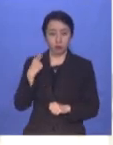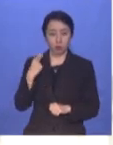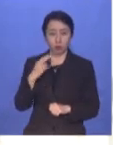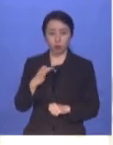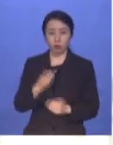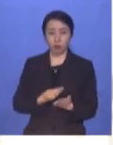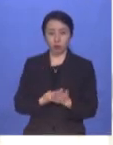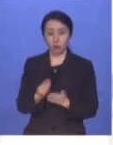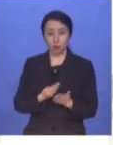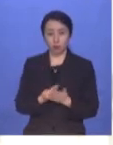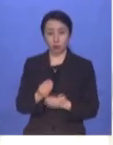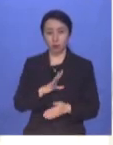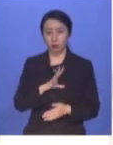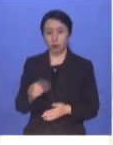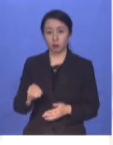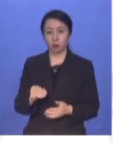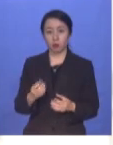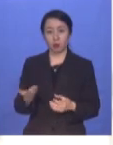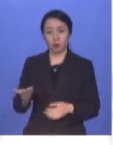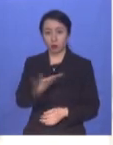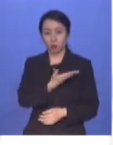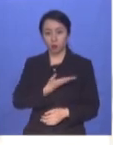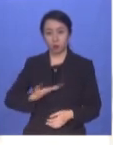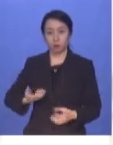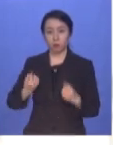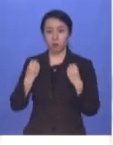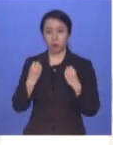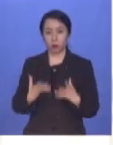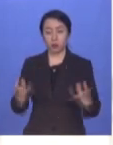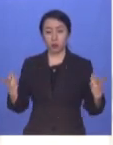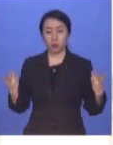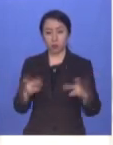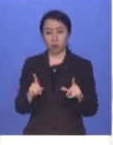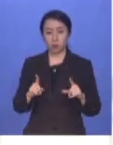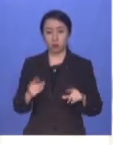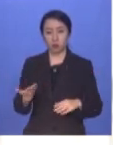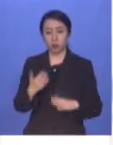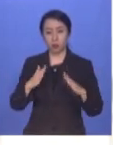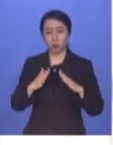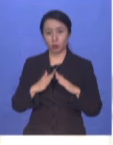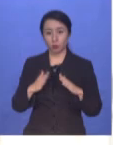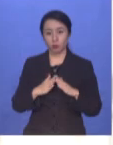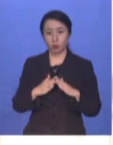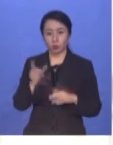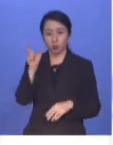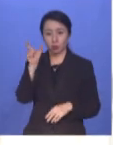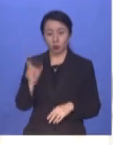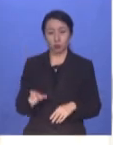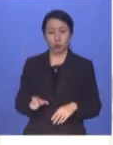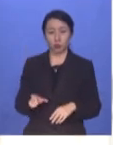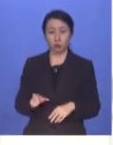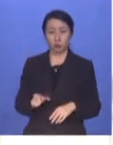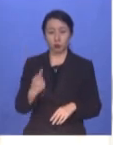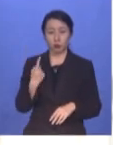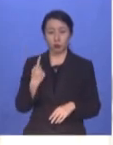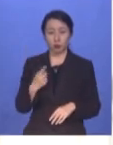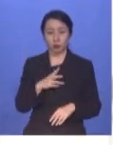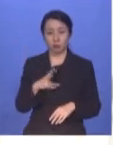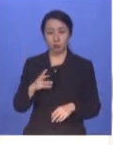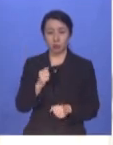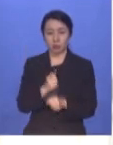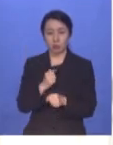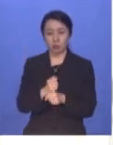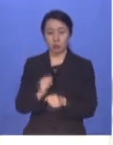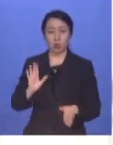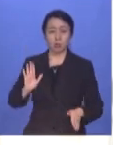біз, төліп бер деп жатқан жоқ біз. Бізге просто надо, чтобы біздің үйді аман есен адам сияқты әдемлеп тұрды істеп бізге